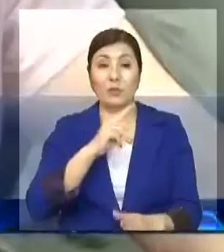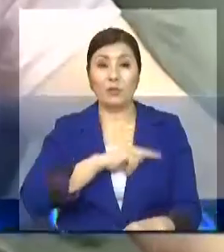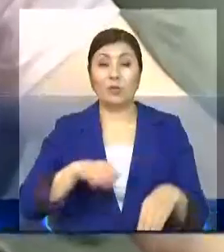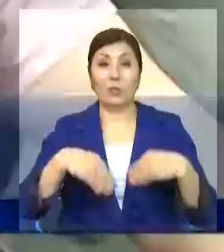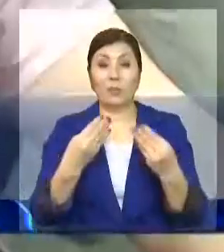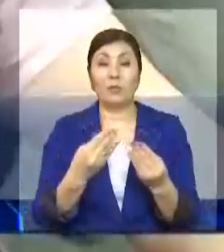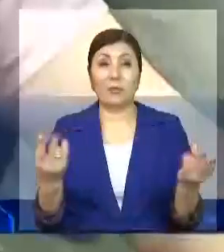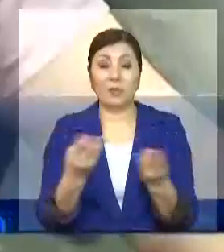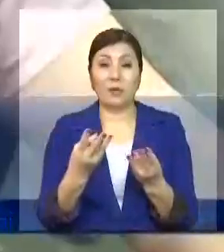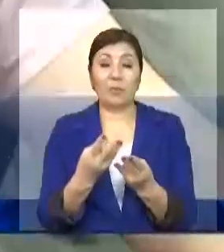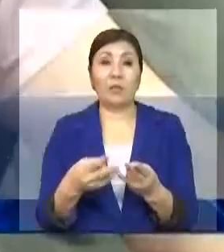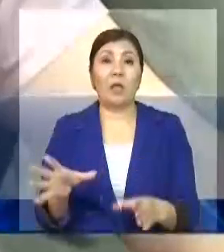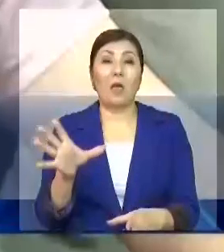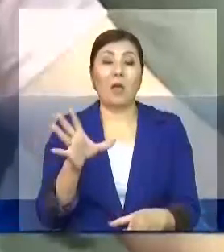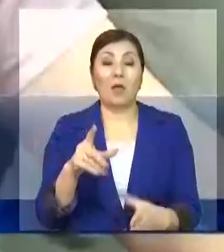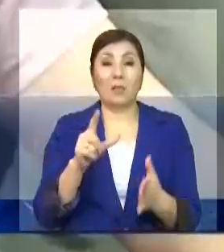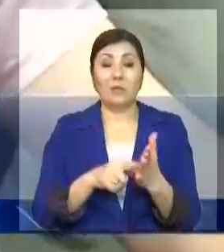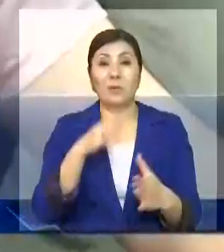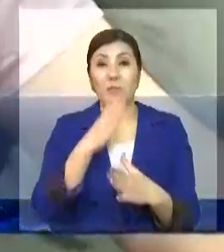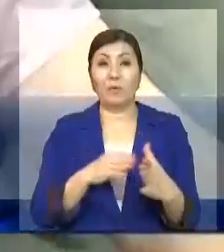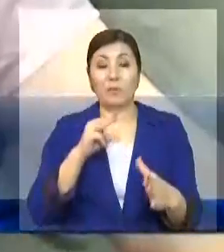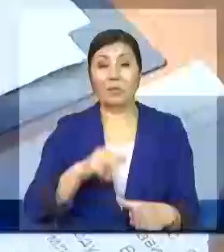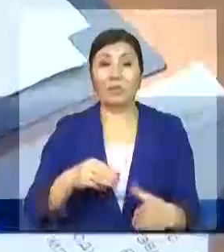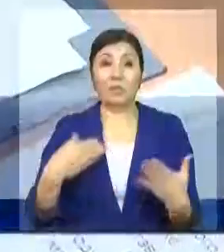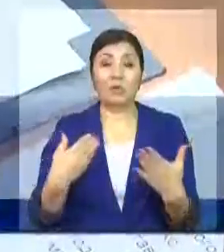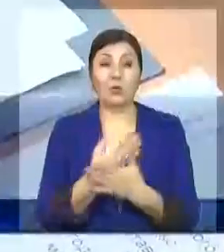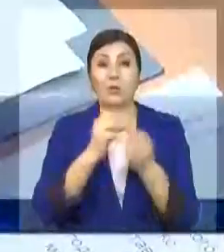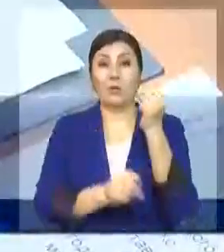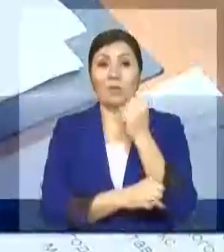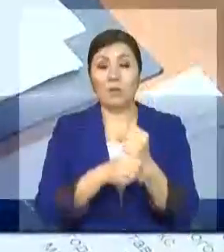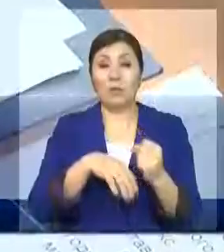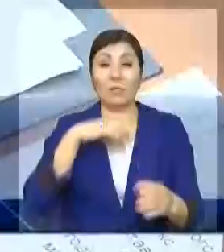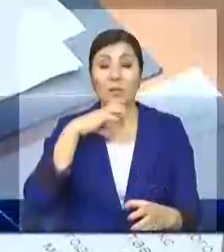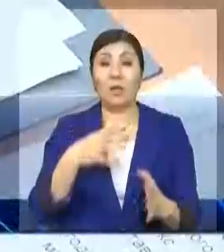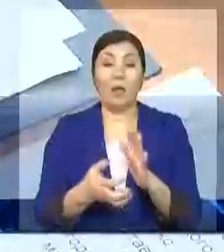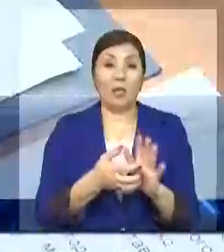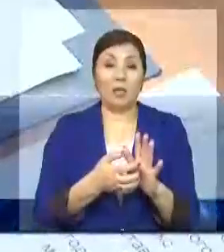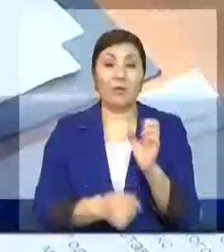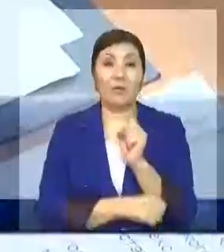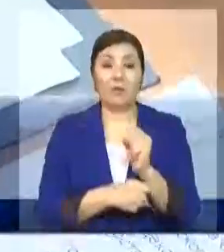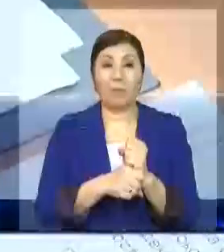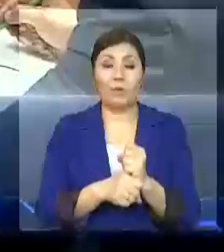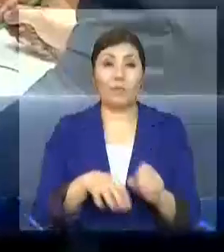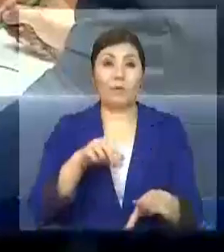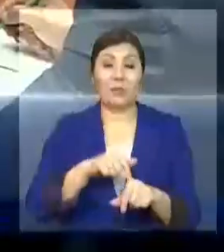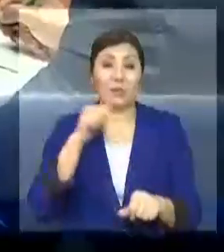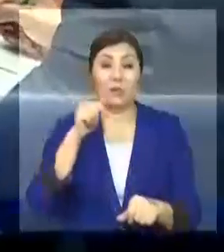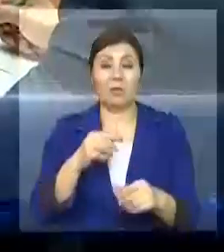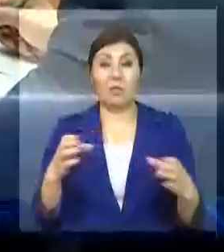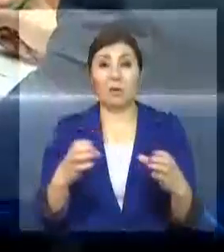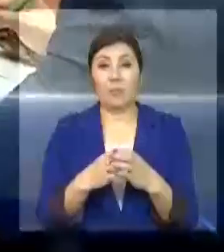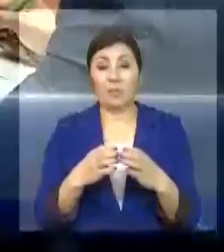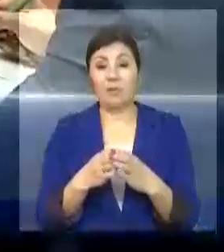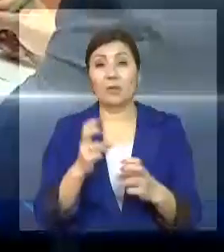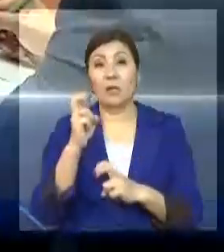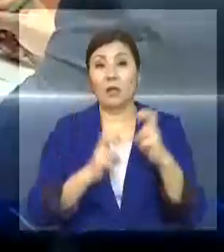о необходимости в 7500 новых сотрудников. Нехватка кадров особенно ощущается в сферах услуг, обрабатывающей промышленности